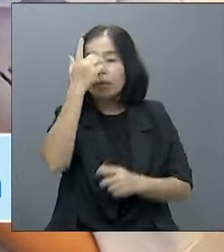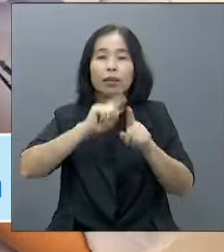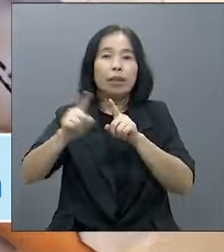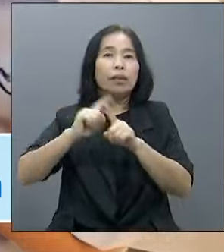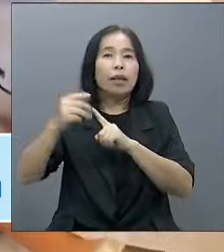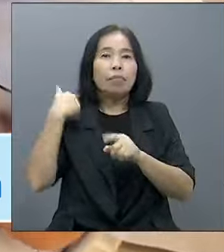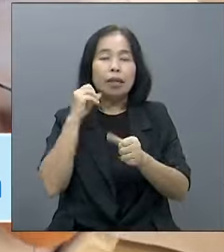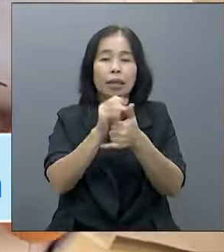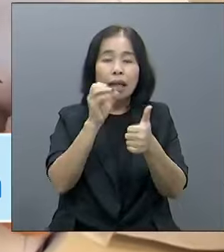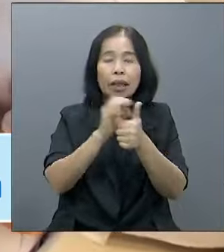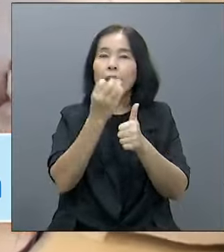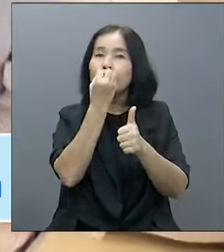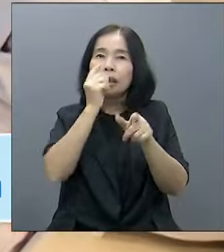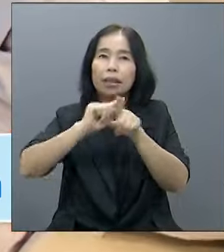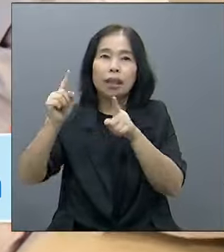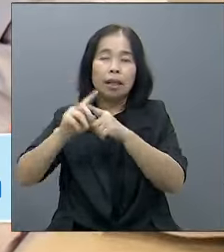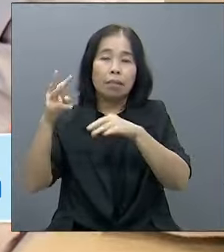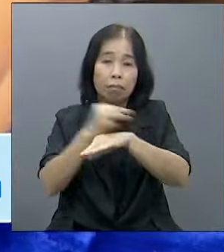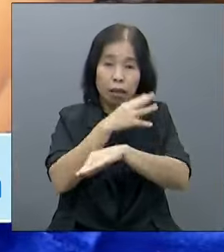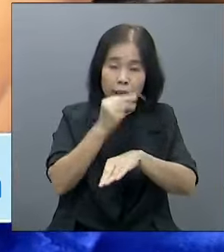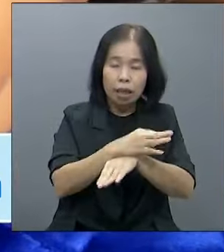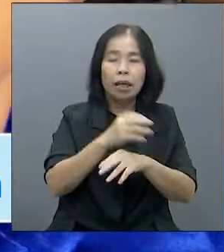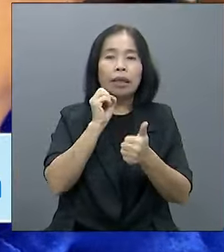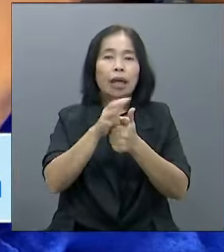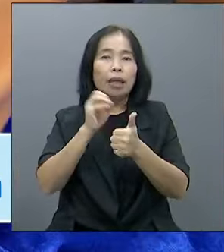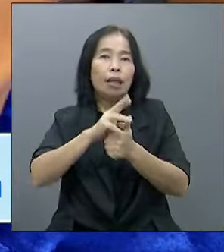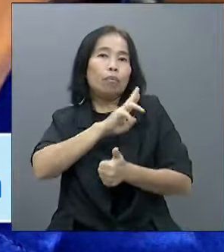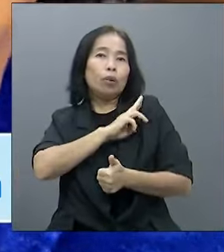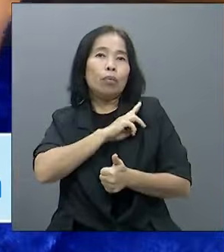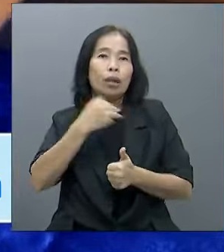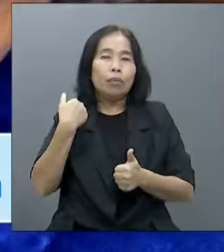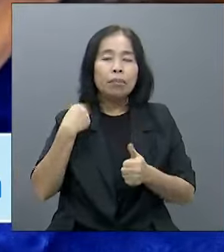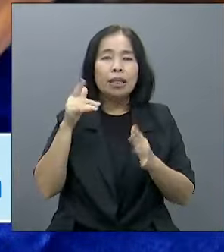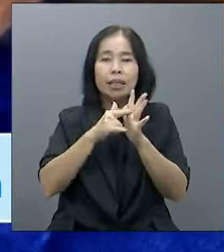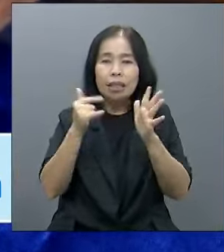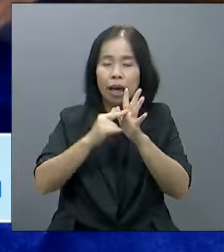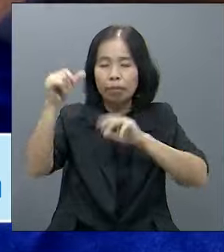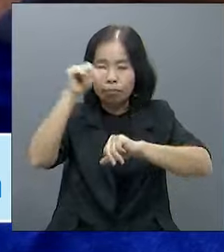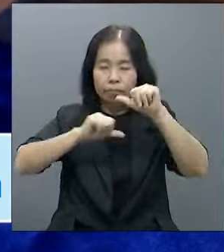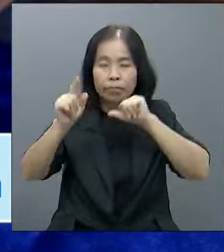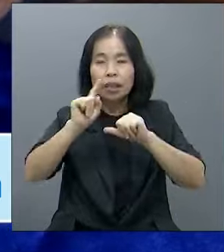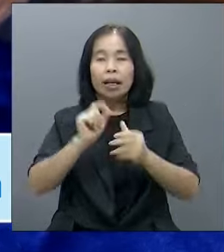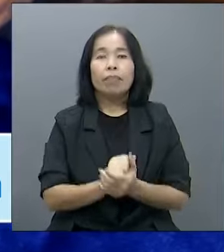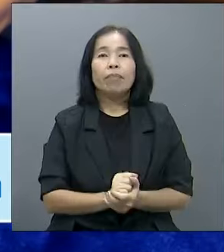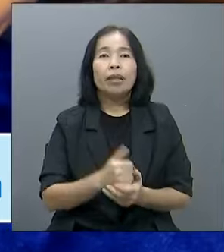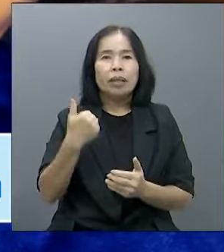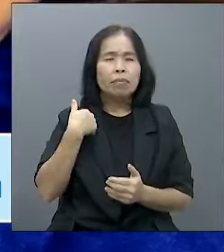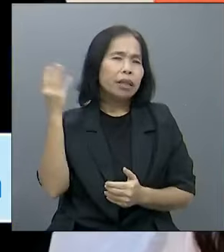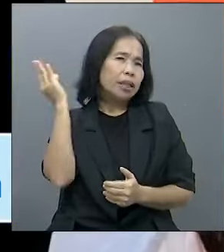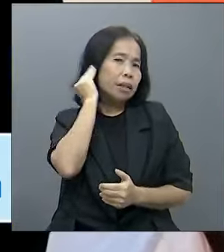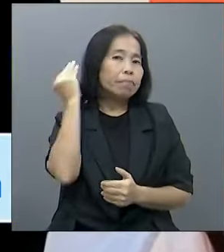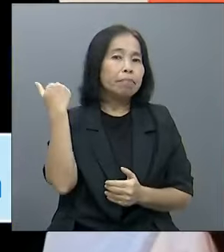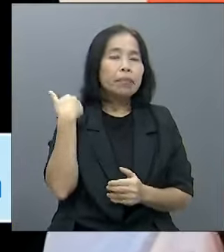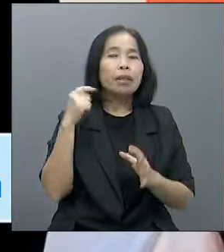ำหรับผู้ป่วยมะเร็งการดูแลตัวเองสำหรับผู้ป่วยมะเร็งที่ใช้เคมีบำบัดที่บ้านด้วยครับ เราก็จะได้ยินเรื่องของการบริจาคผมนะคะ